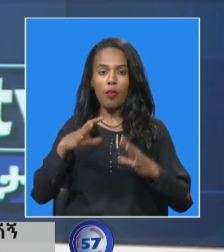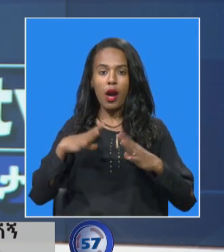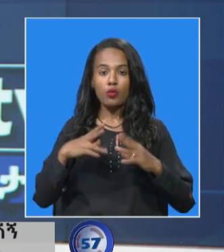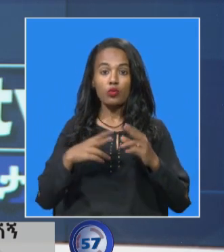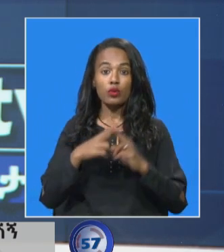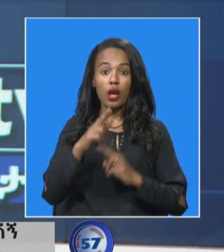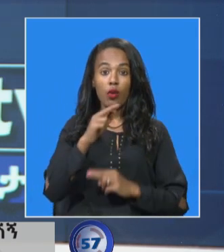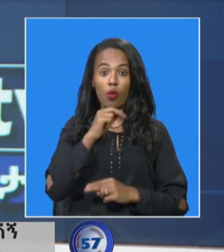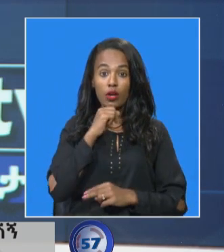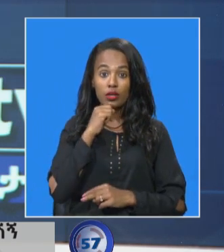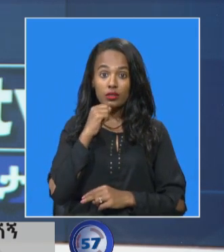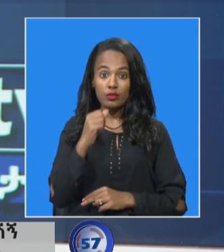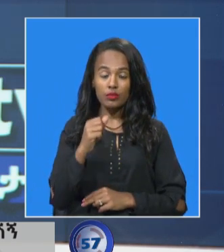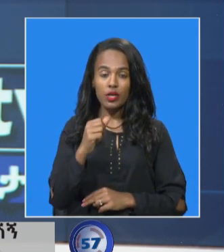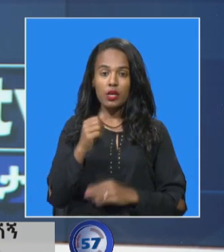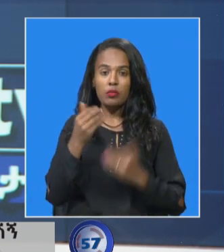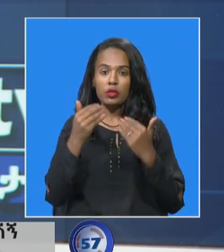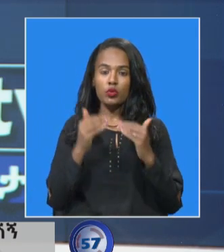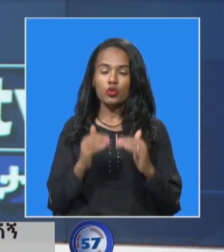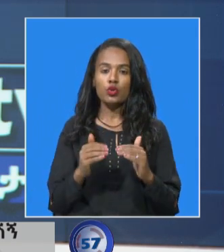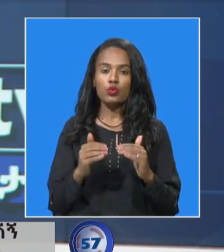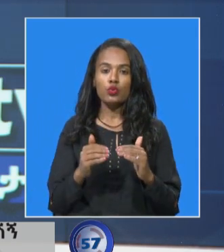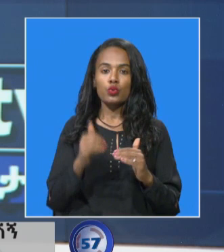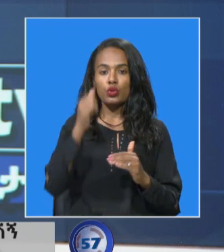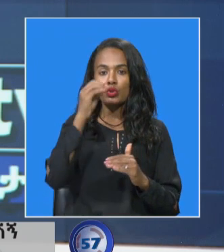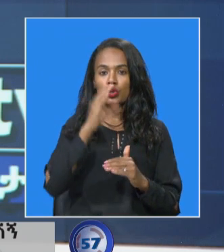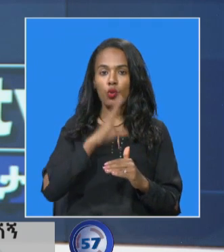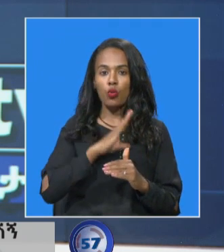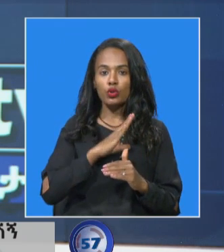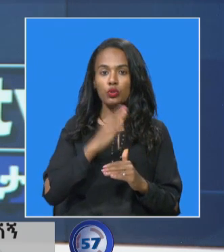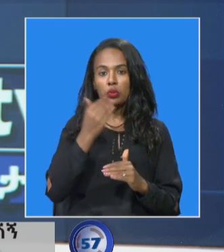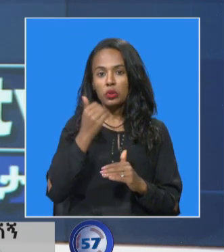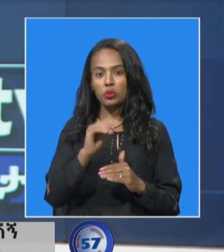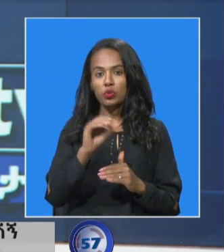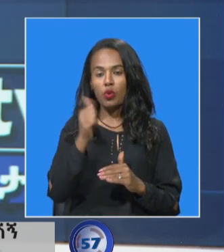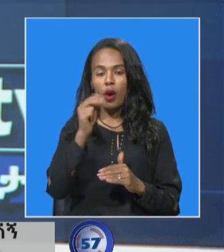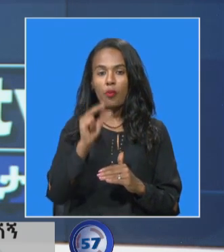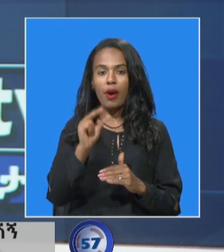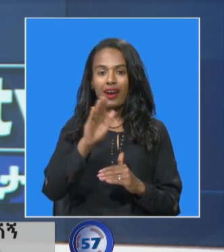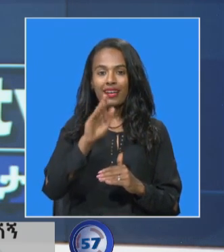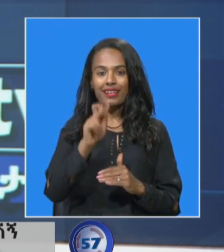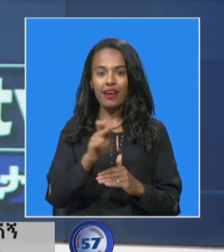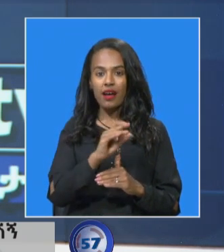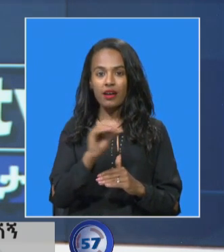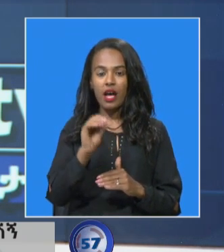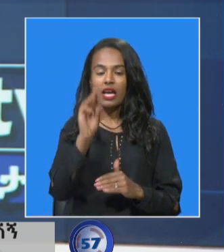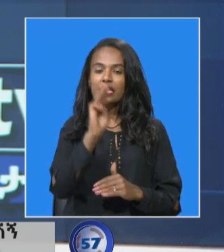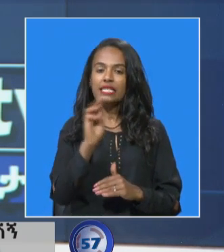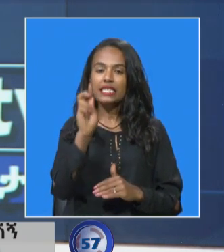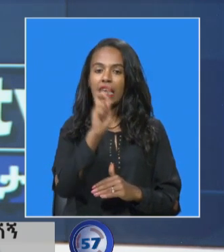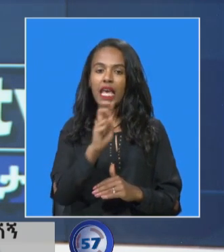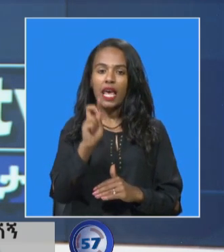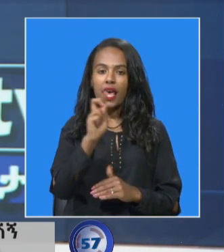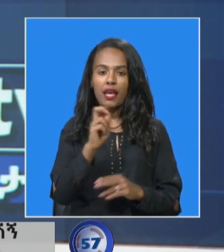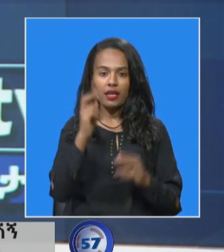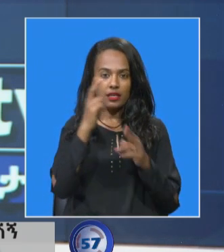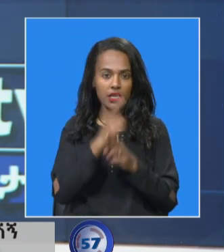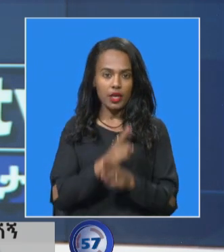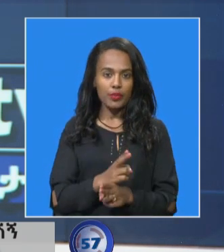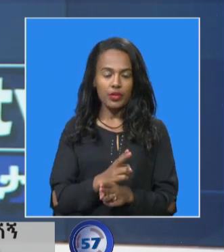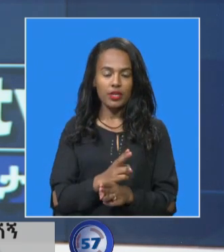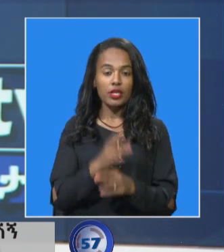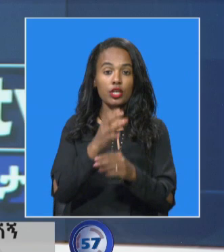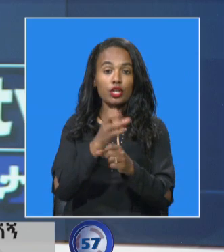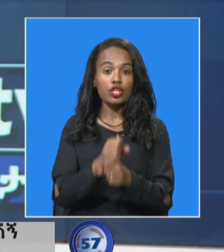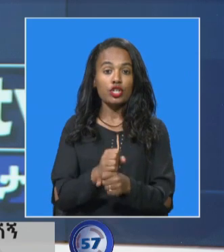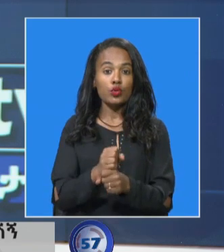እንዳይቋረጥም በተወሰኑ ሰዎች በተወሰኑ አባገዳዎችና ነፍንቄዎች እንዲከበር